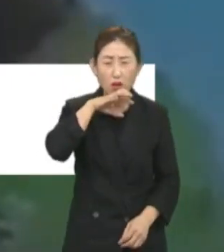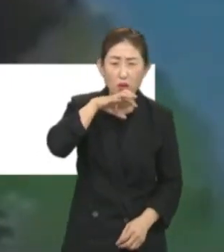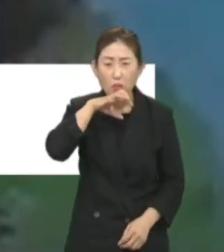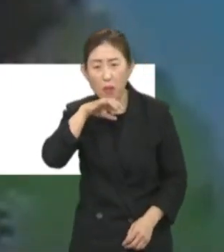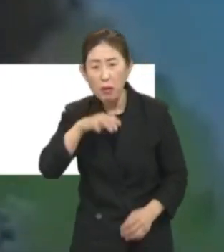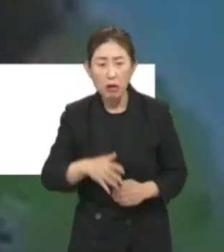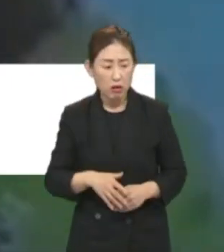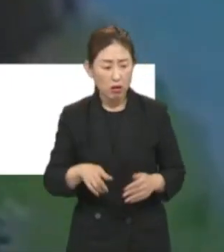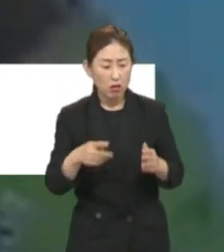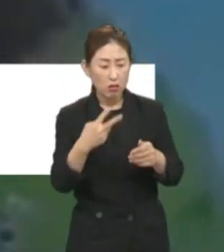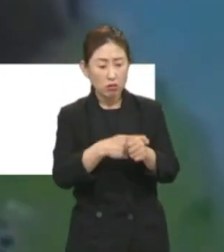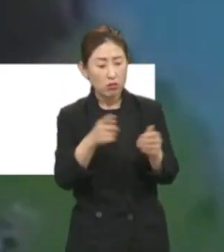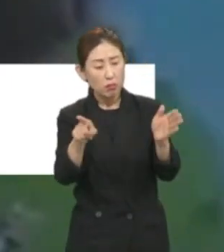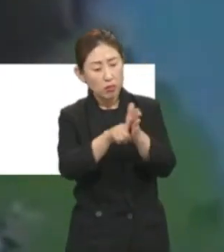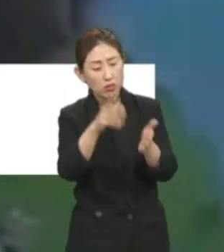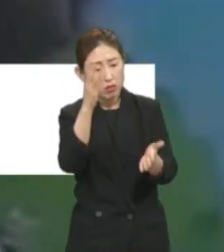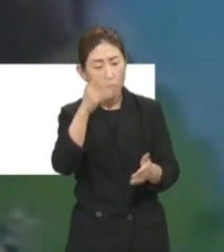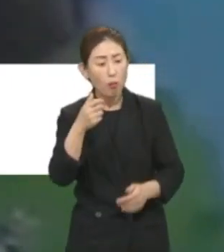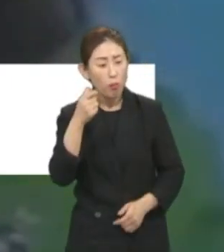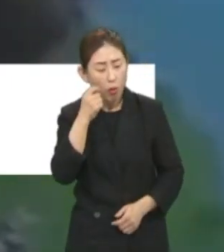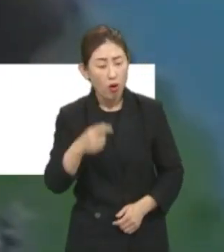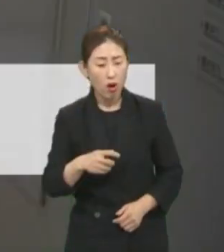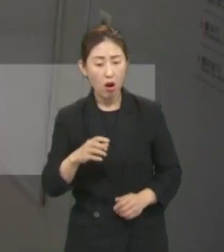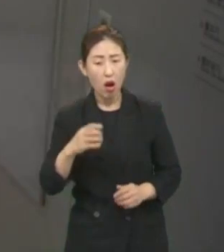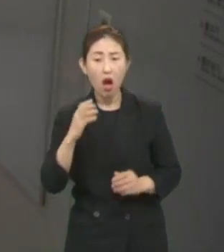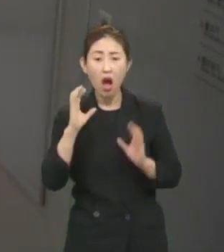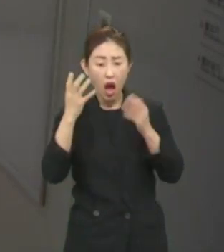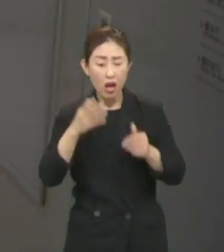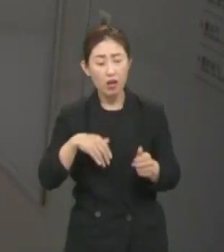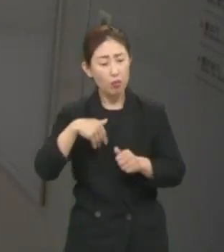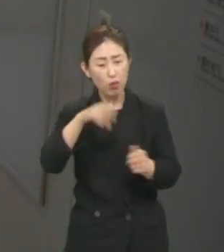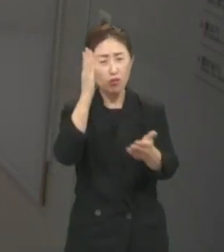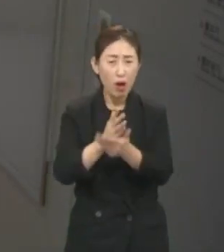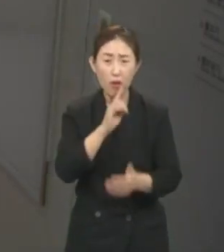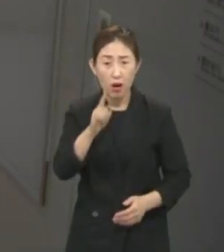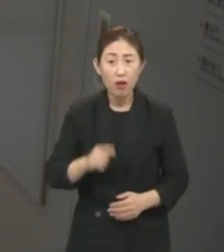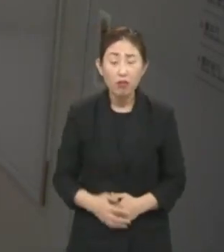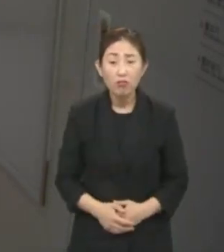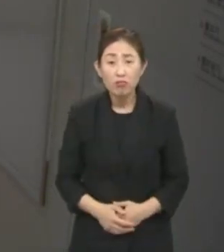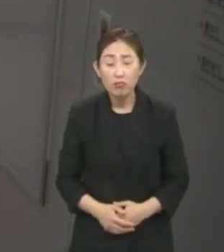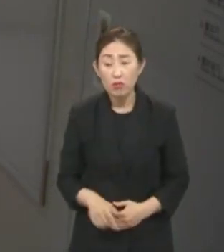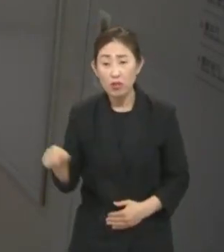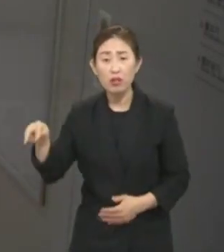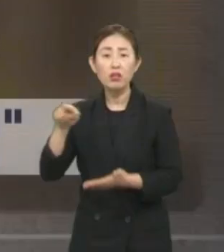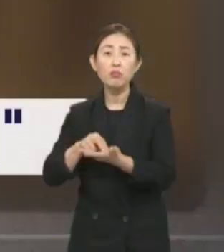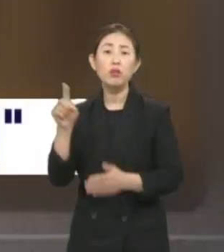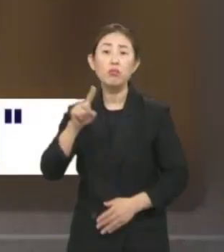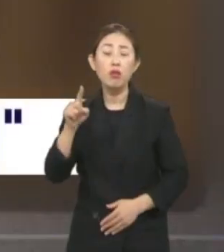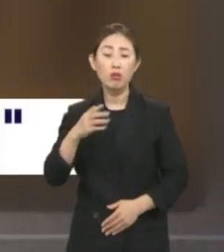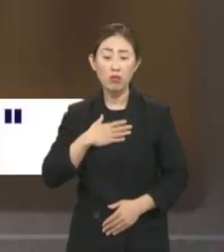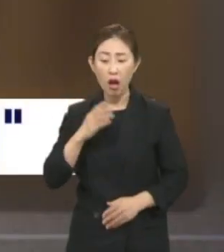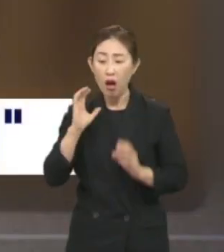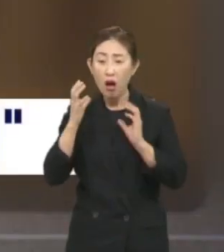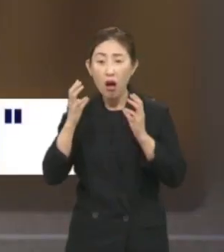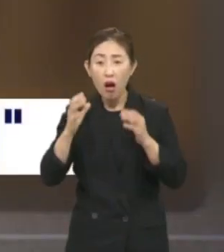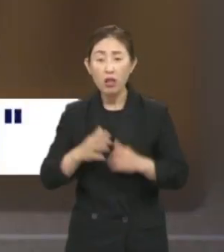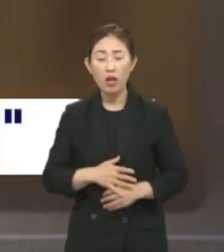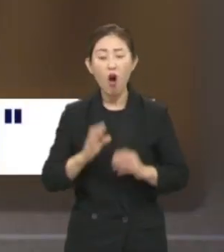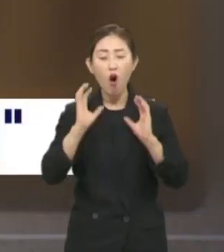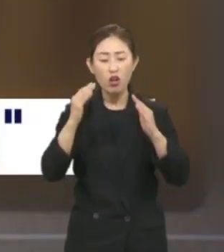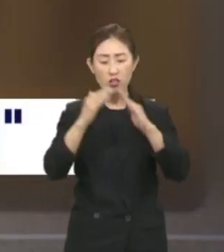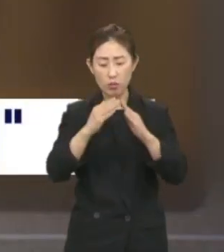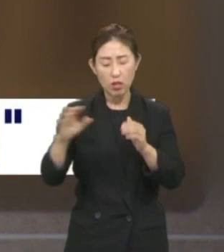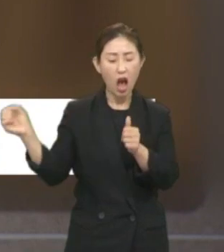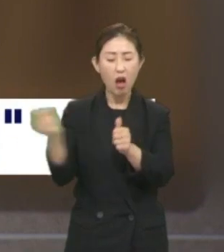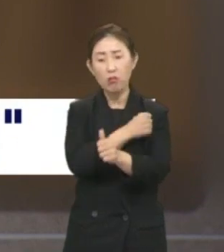교사를 믿지를 못하면 애를 왜 맡기는지를 모르겠어요. 이런 가운데 가해 학부모 측이 자녀 역시 어린이집에서 아동학대를